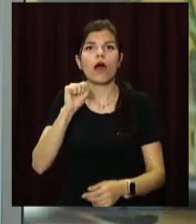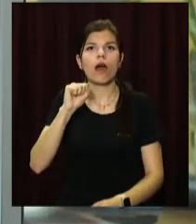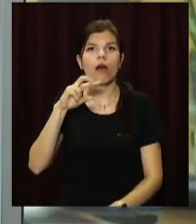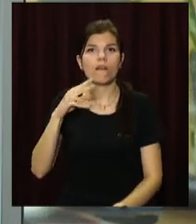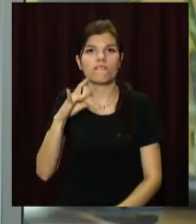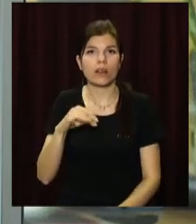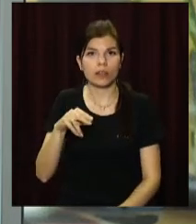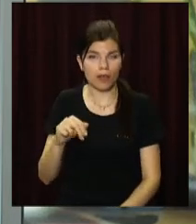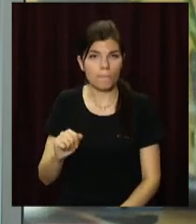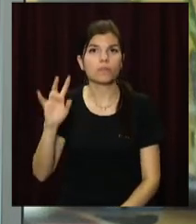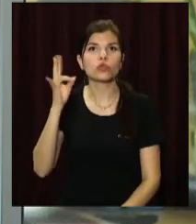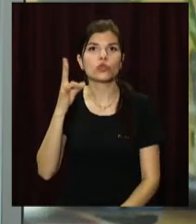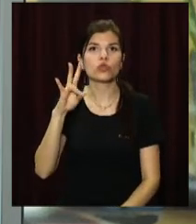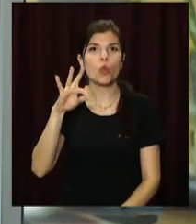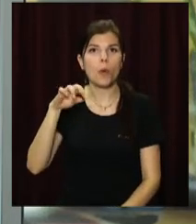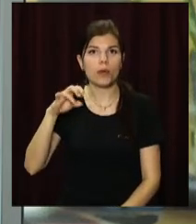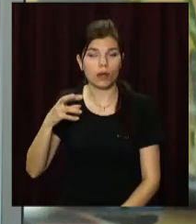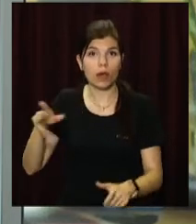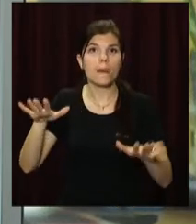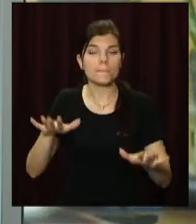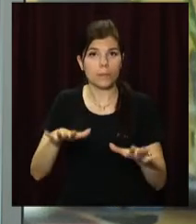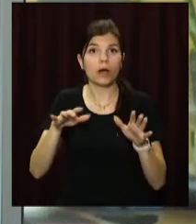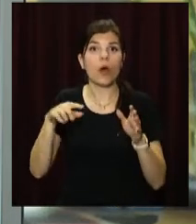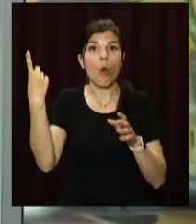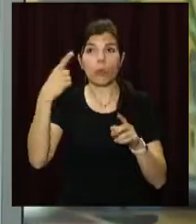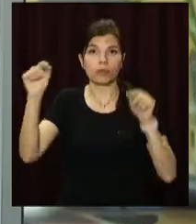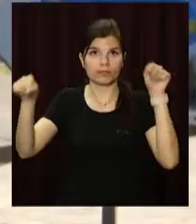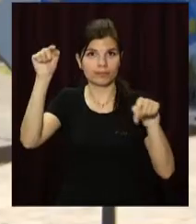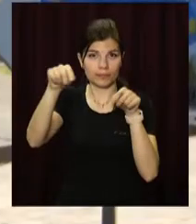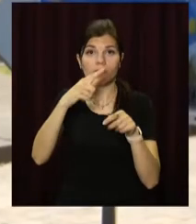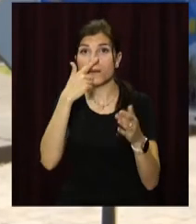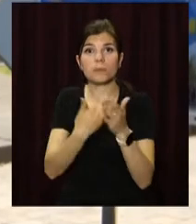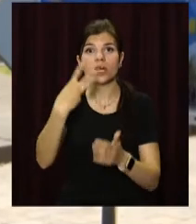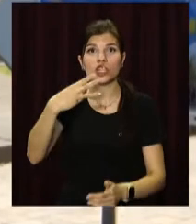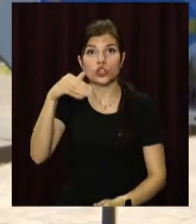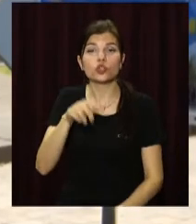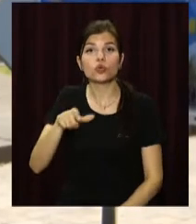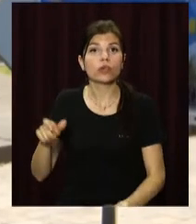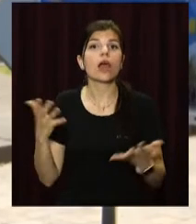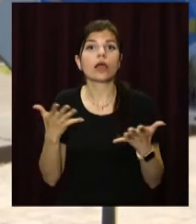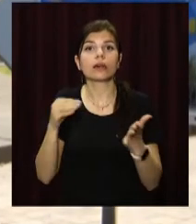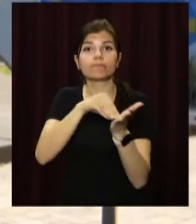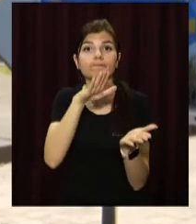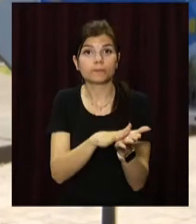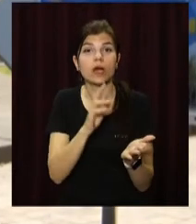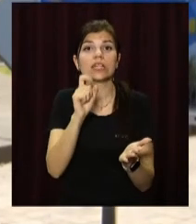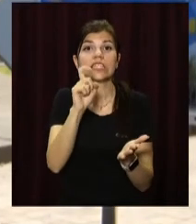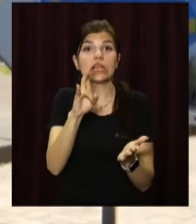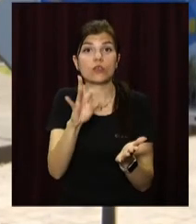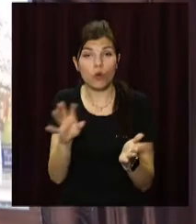Нобеля. Він один зі 103 пунктів тестування в області. З майже 30 тисяч людей, які зареєструвалися на